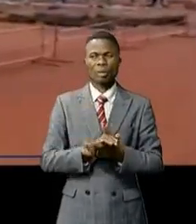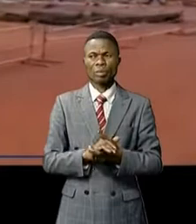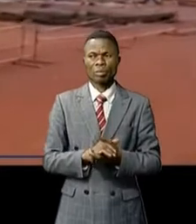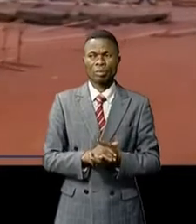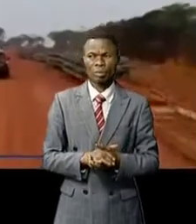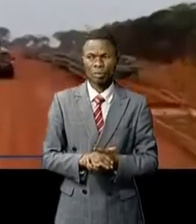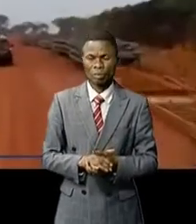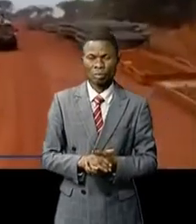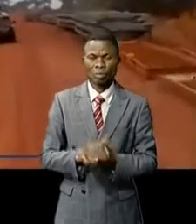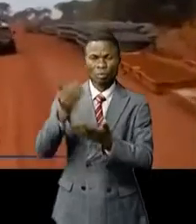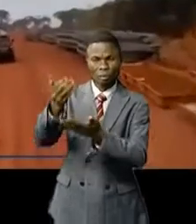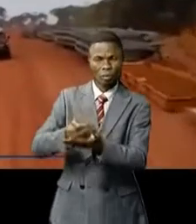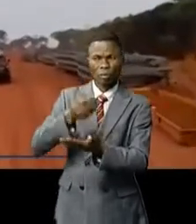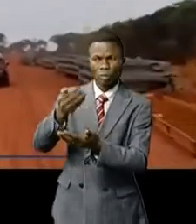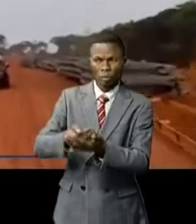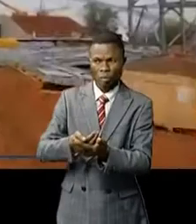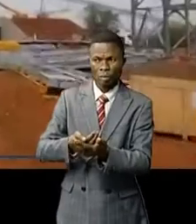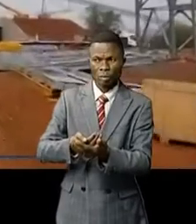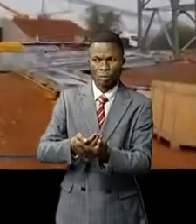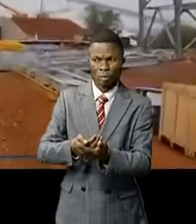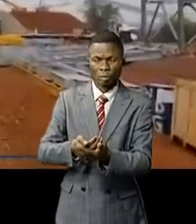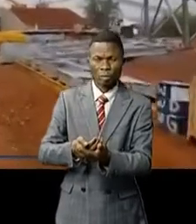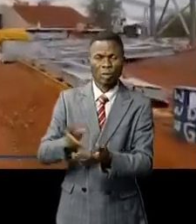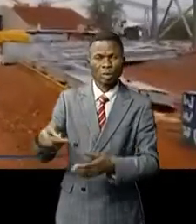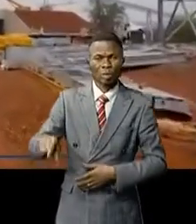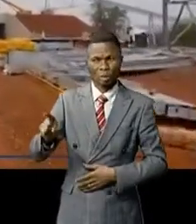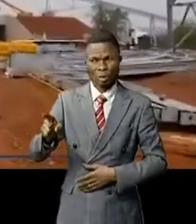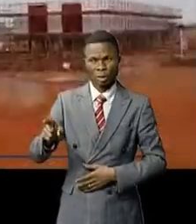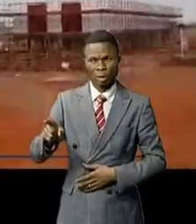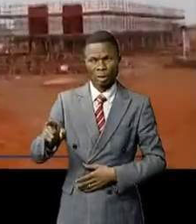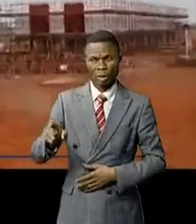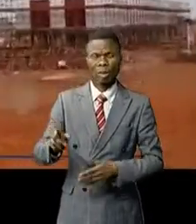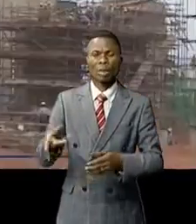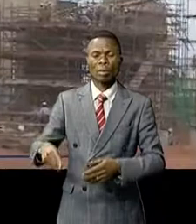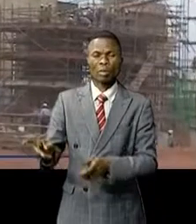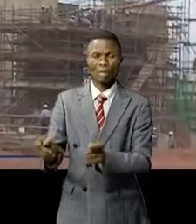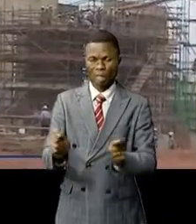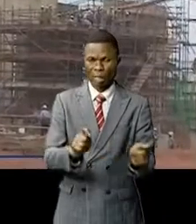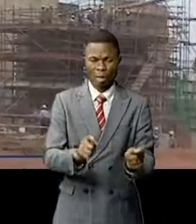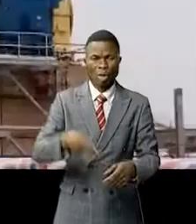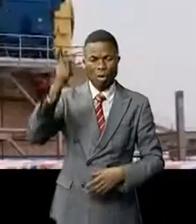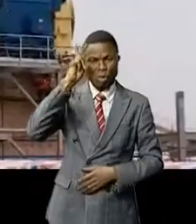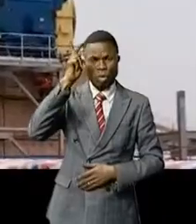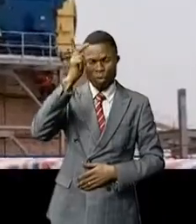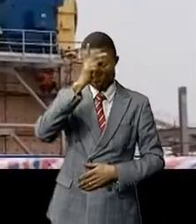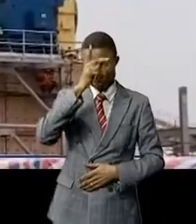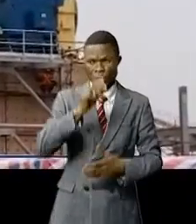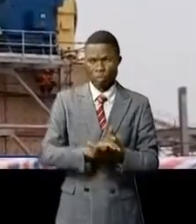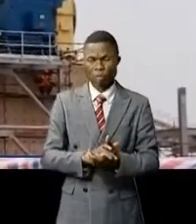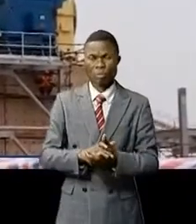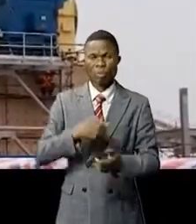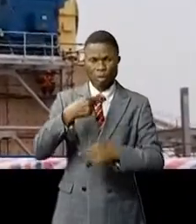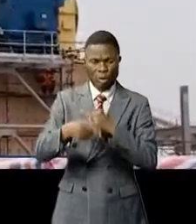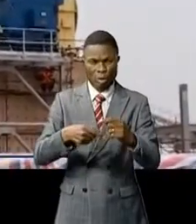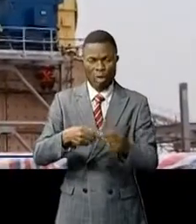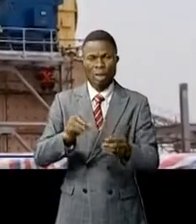champ d'exploitation qui s'étend sur 3 provinces, Olomami, Tanganyika et Haut-Katanga. L'entreprise